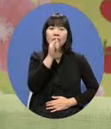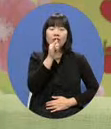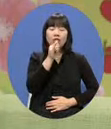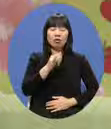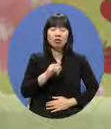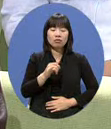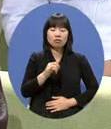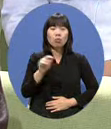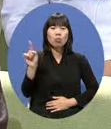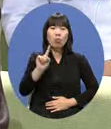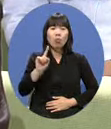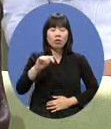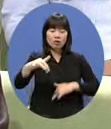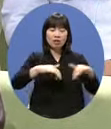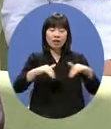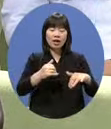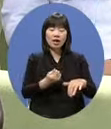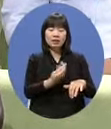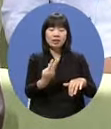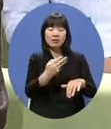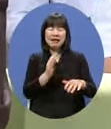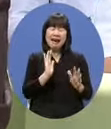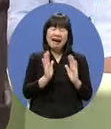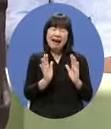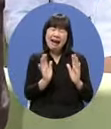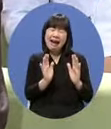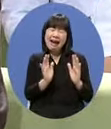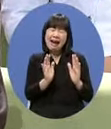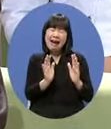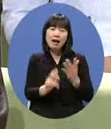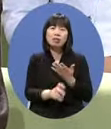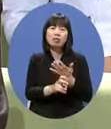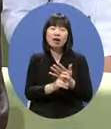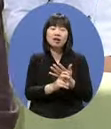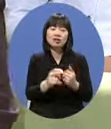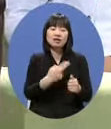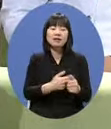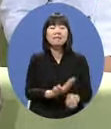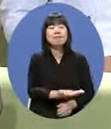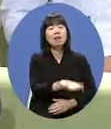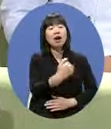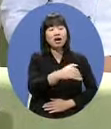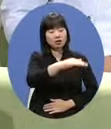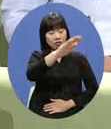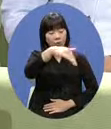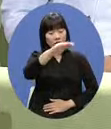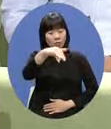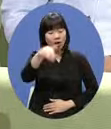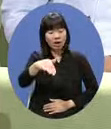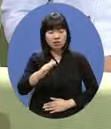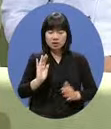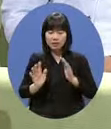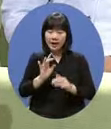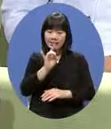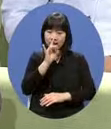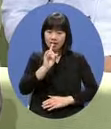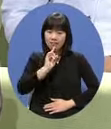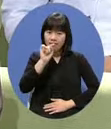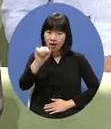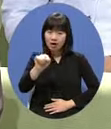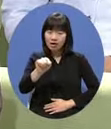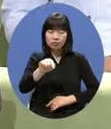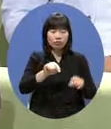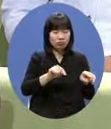복도에서 한 세네 명이 막 뛰 갖고 걸렸어요 음 그럼 이제 거기서 어떤이 선생님이 잘못 이거 뛰면 안 된다 그랬지 그럼 어떤